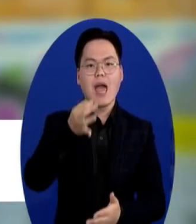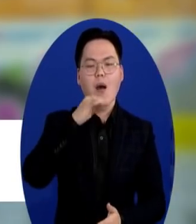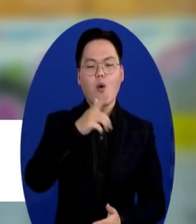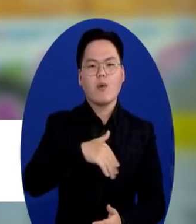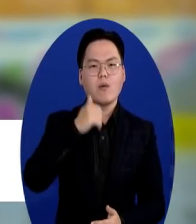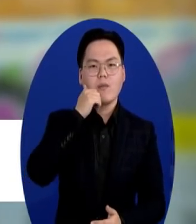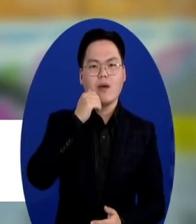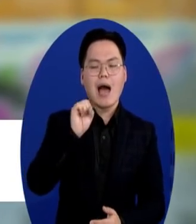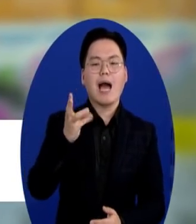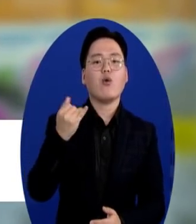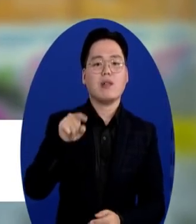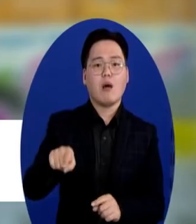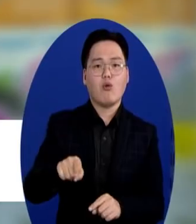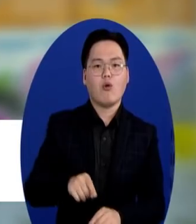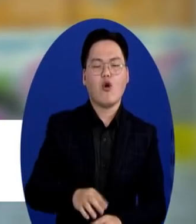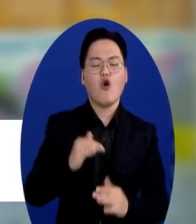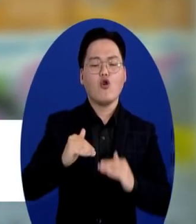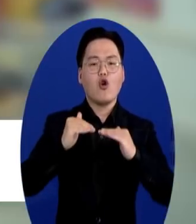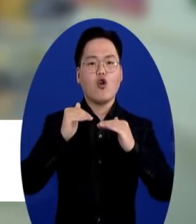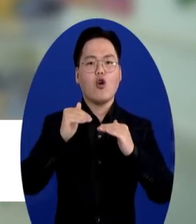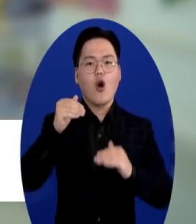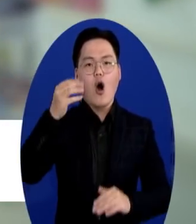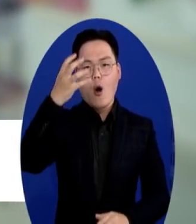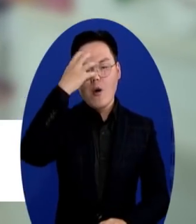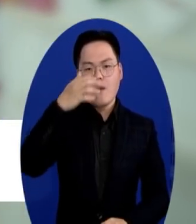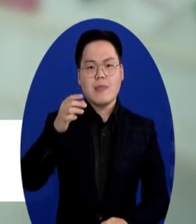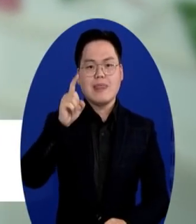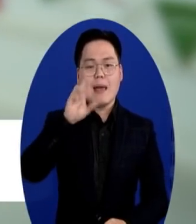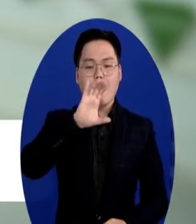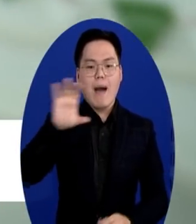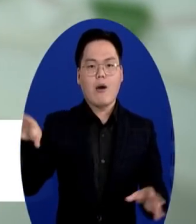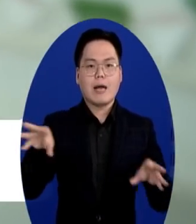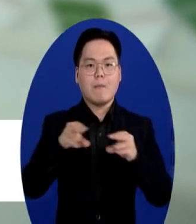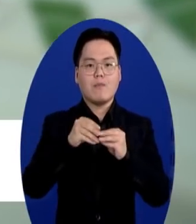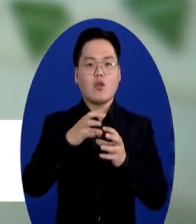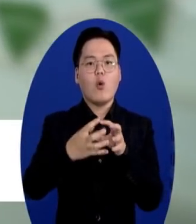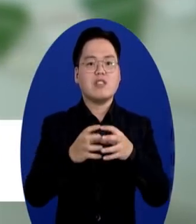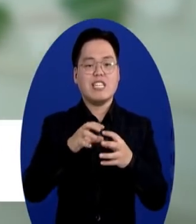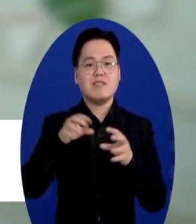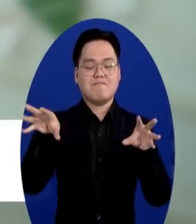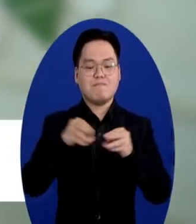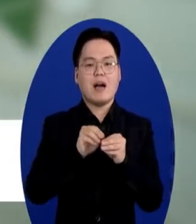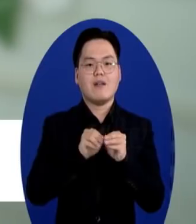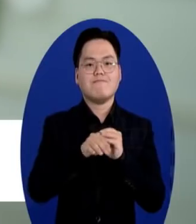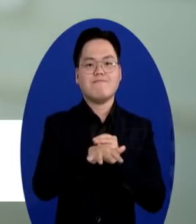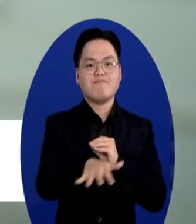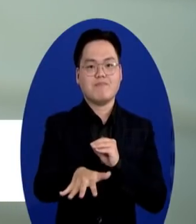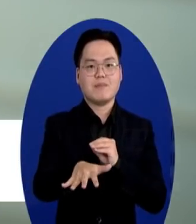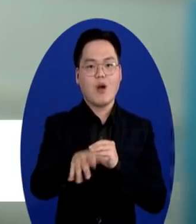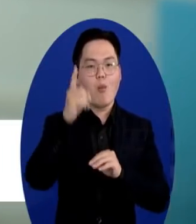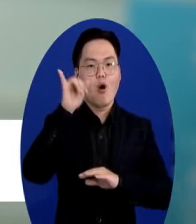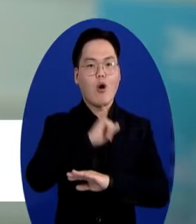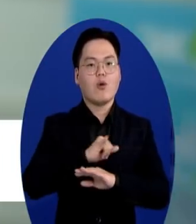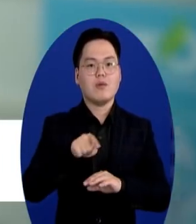бүтээгдэхүүн. Тиймээс өндөр хөгжилтэй орнууд эмийн салбараа нэг толгойн дор нэгдсэн хяналт зохицуулалтаар ажиллаулдаг. Энэ жишг удахгүй манай